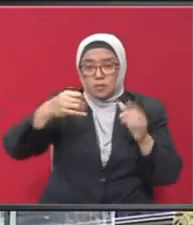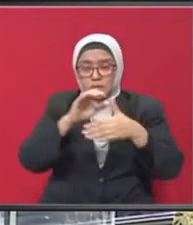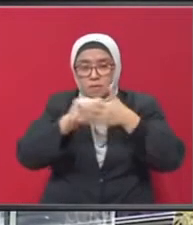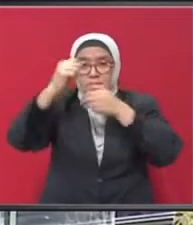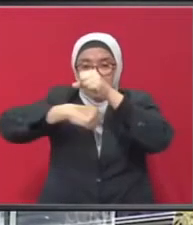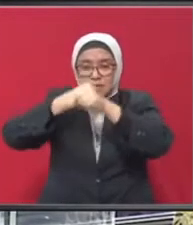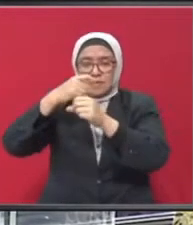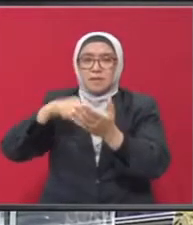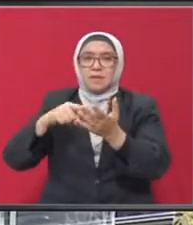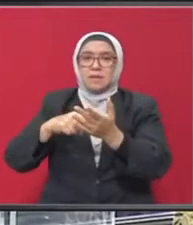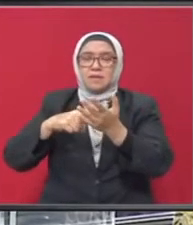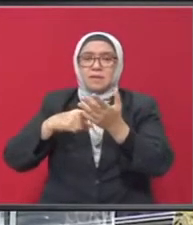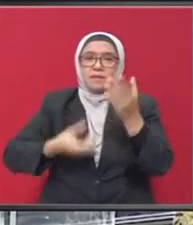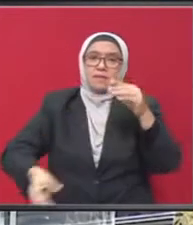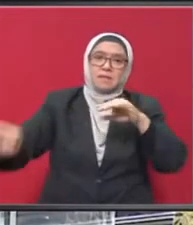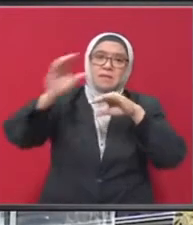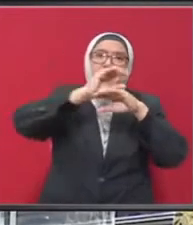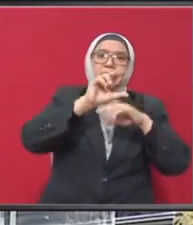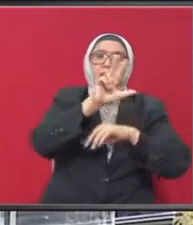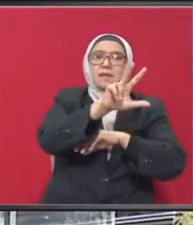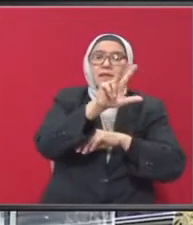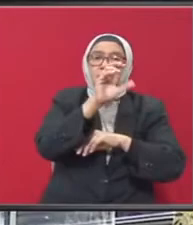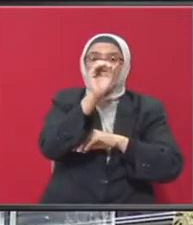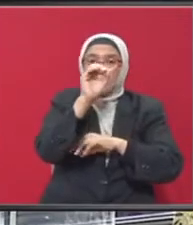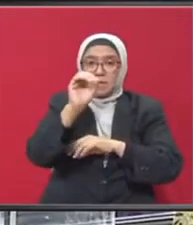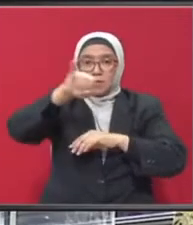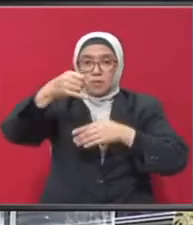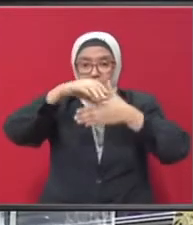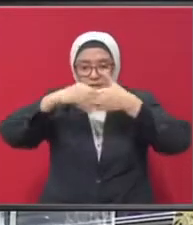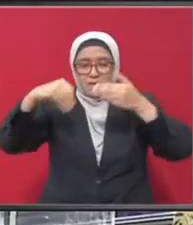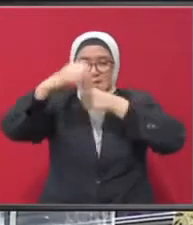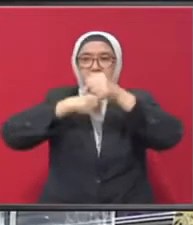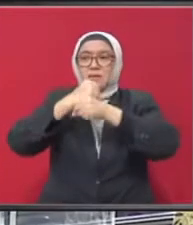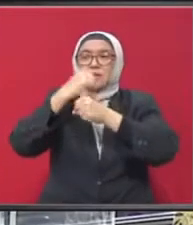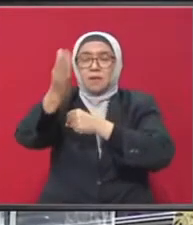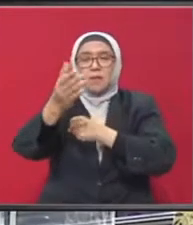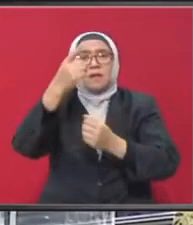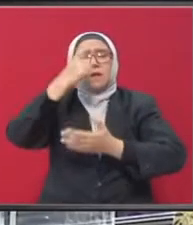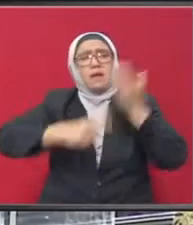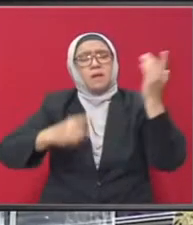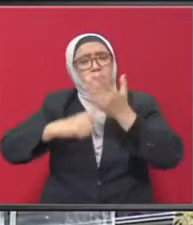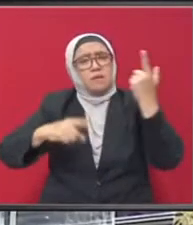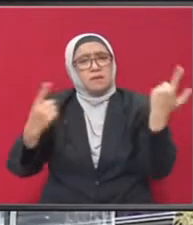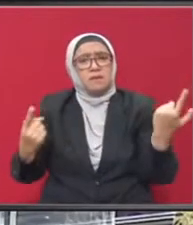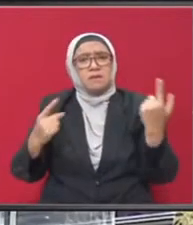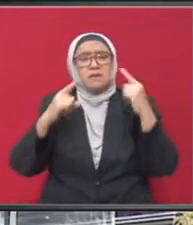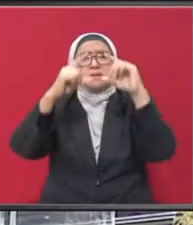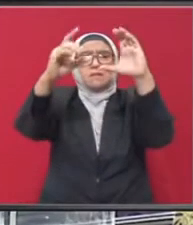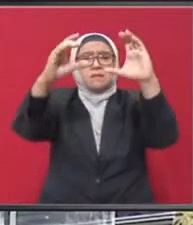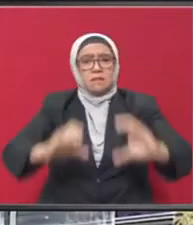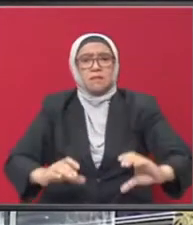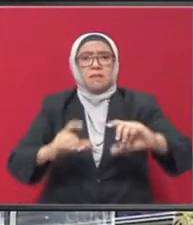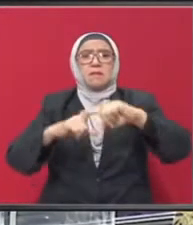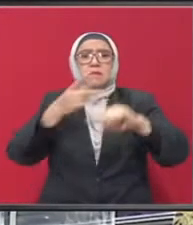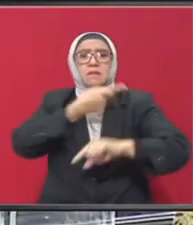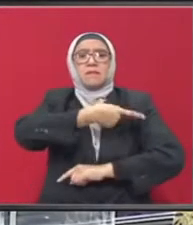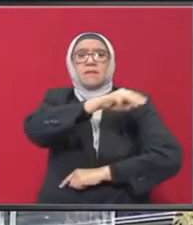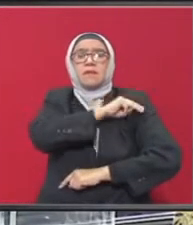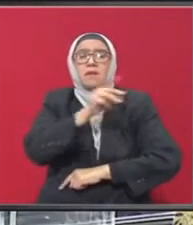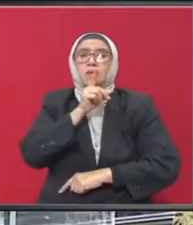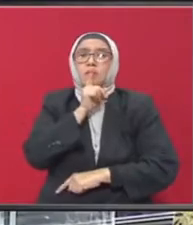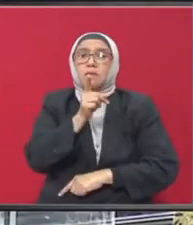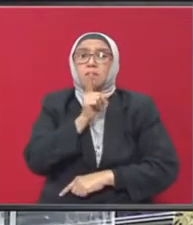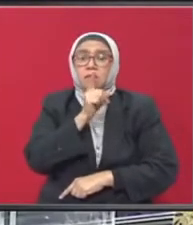300juta Ringgit per tahun dapat Apakah sebenarnya strategi Kementerian untuk memastikan